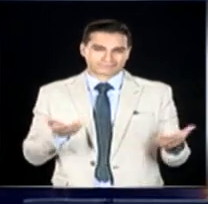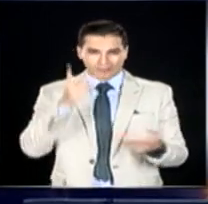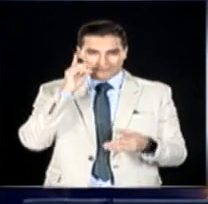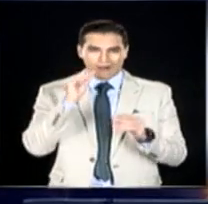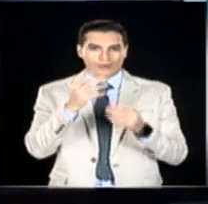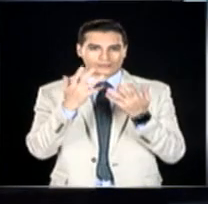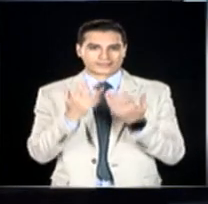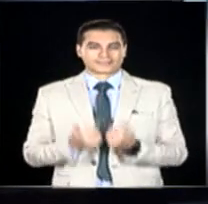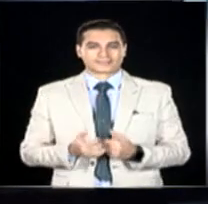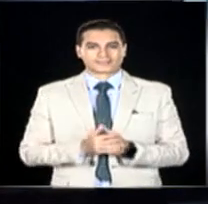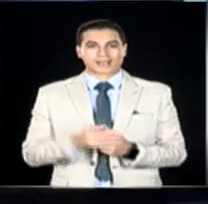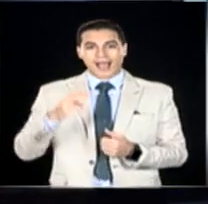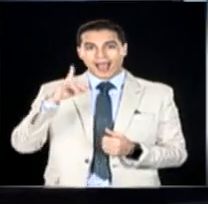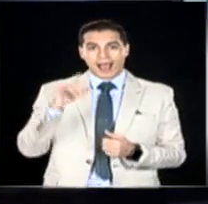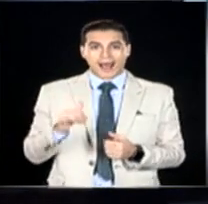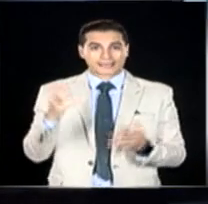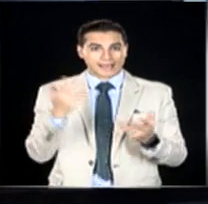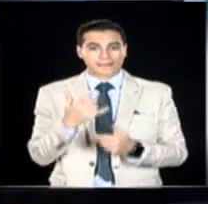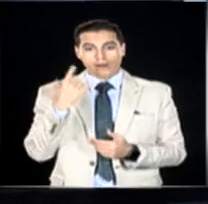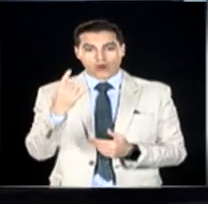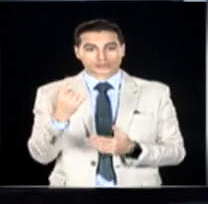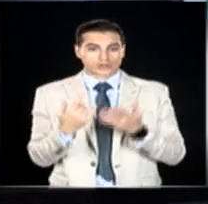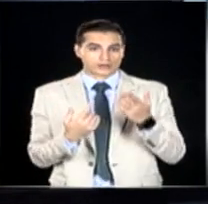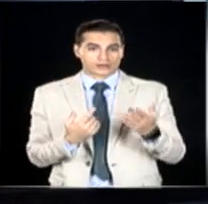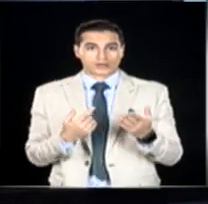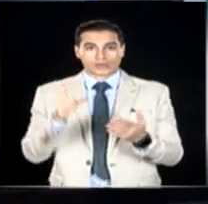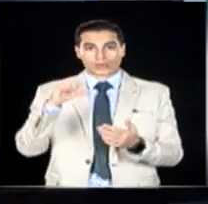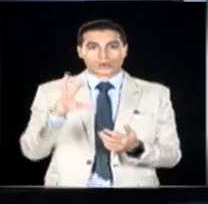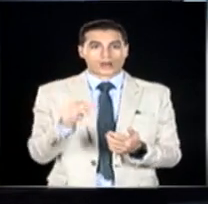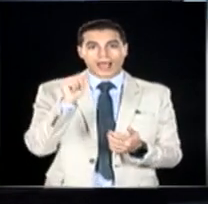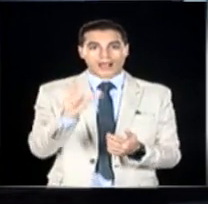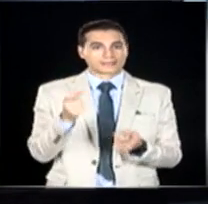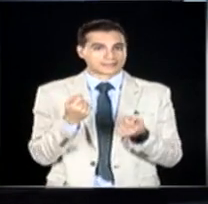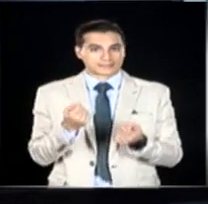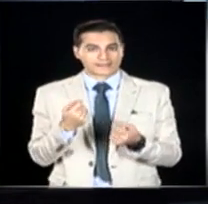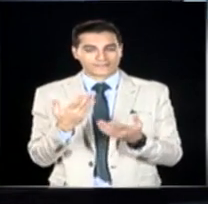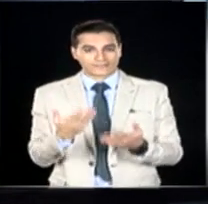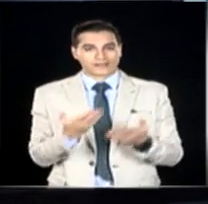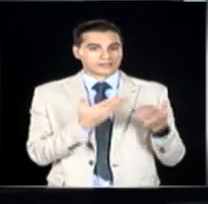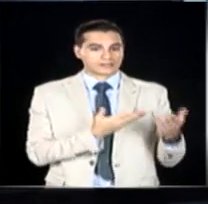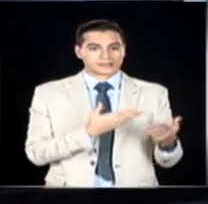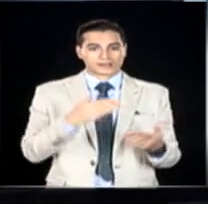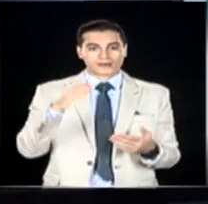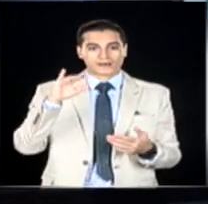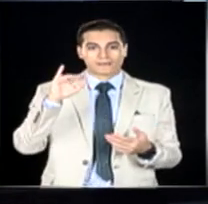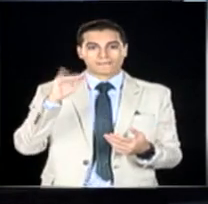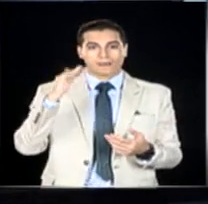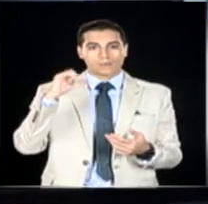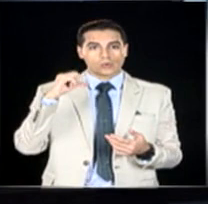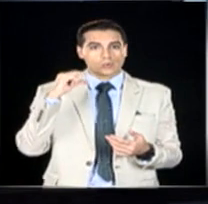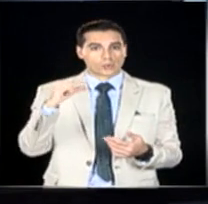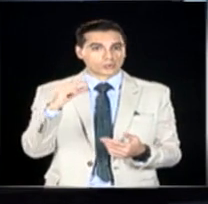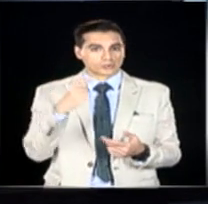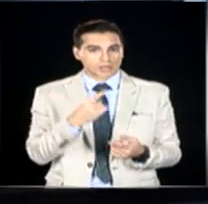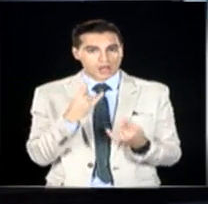وهفكركم بالنتيجه: علي ثروت معاه 10 نقط، نورهان شعبان لسه ما فيش نقط، محمود